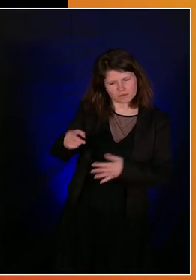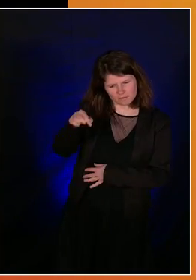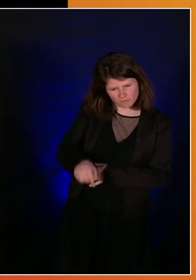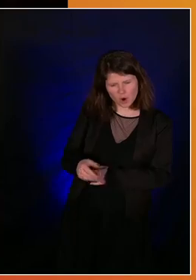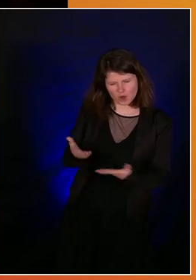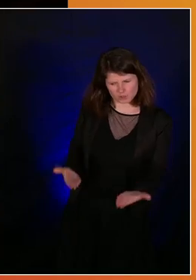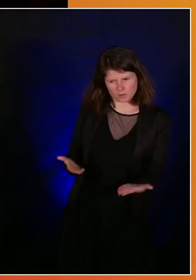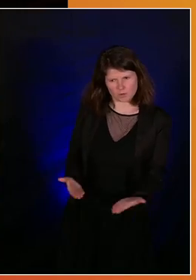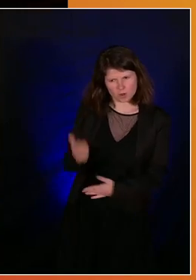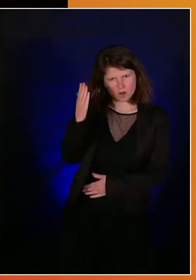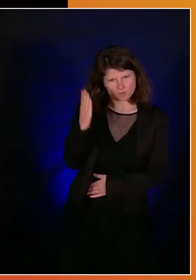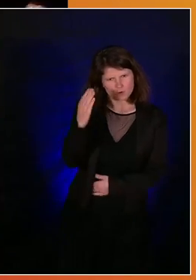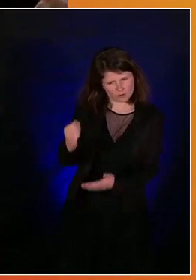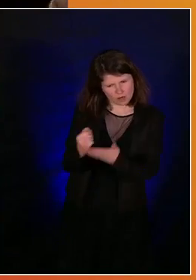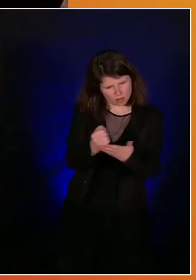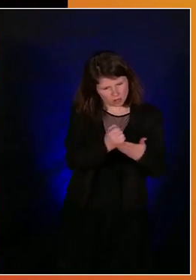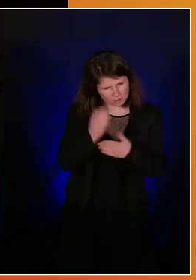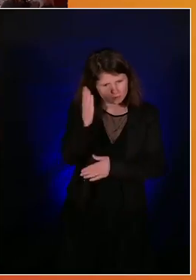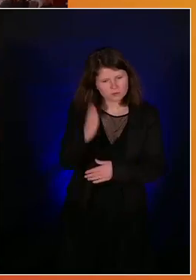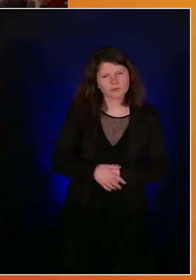de soutien en ce moment les uns les autres